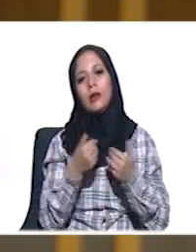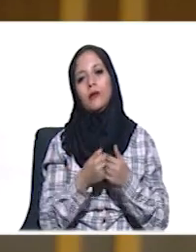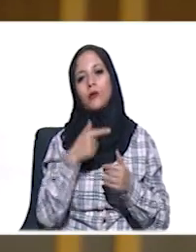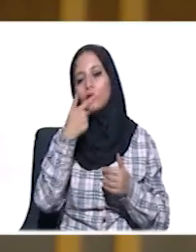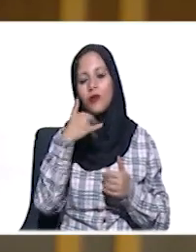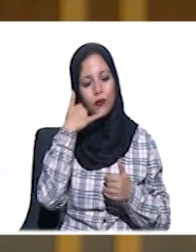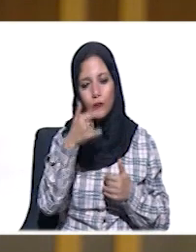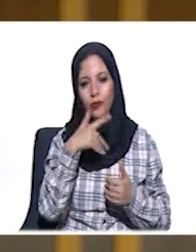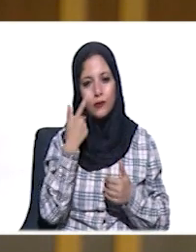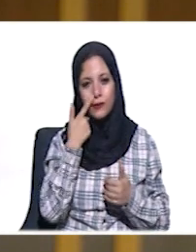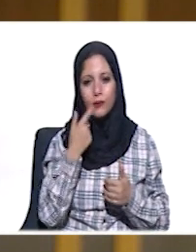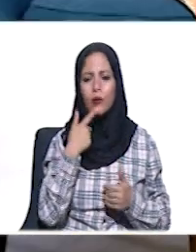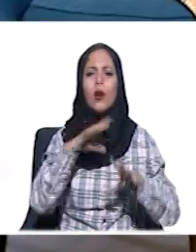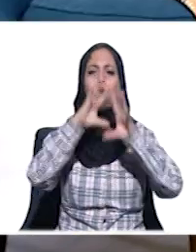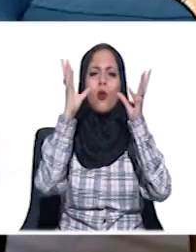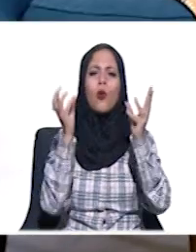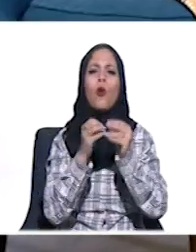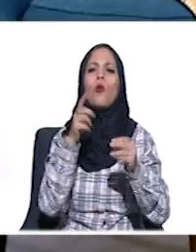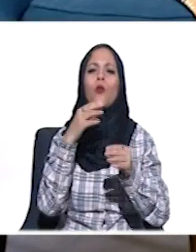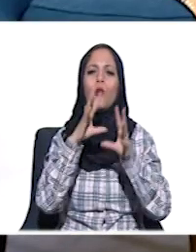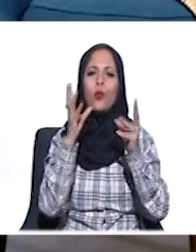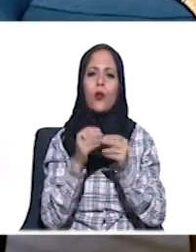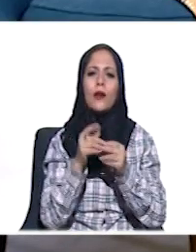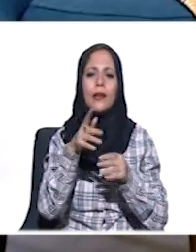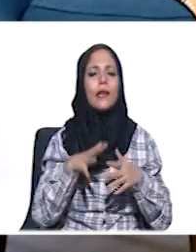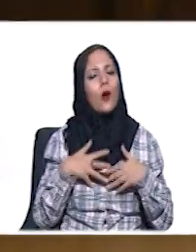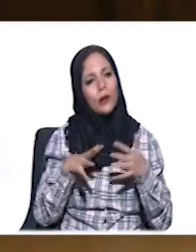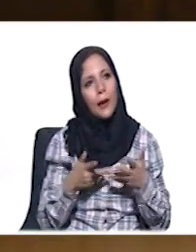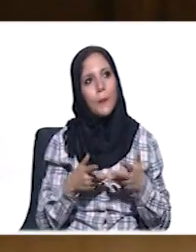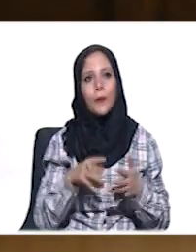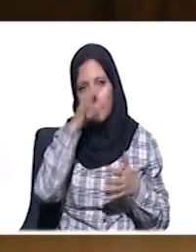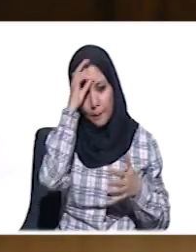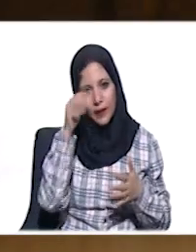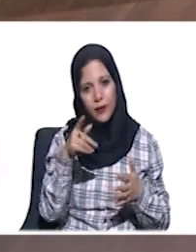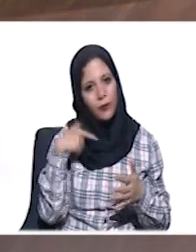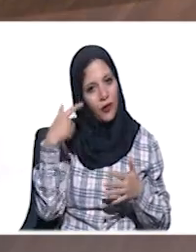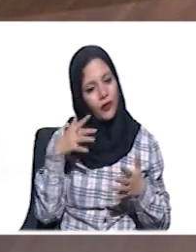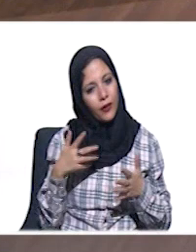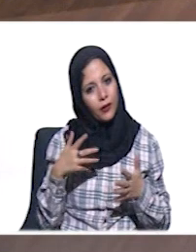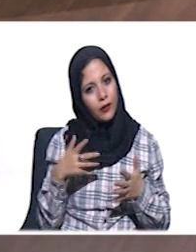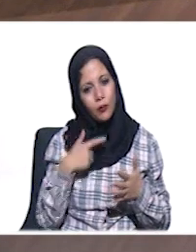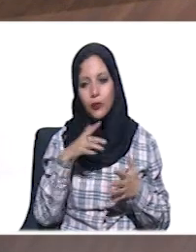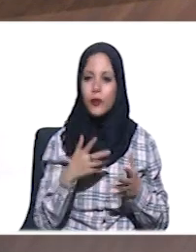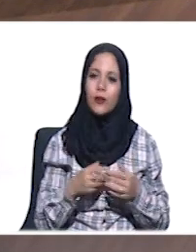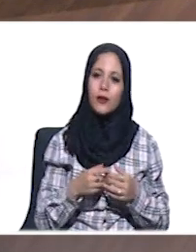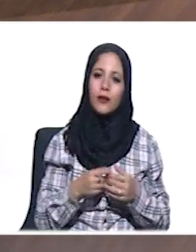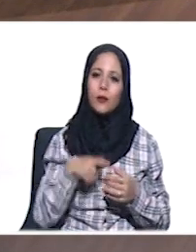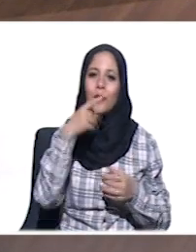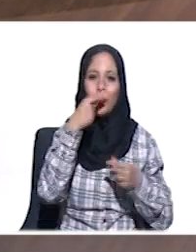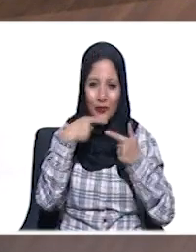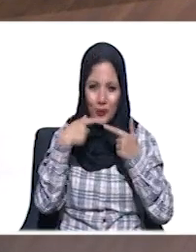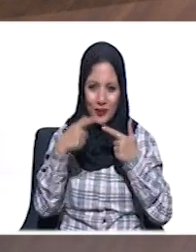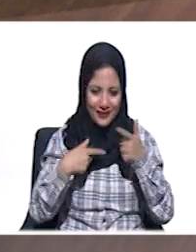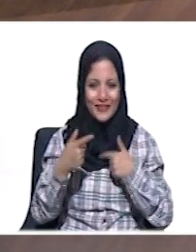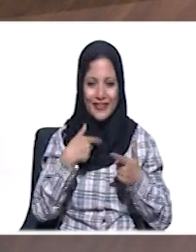تقولي لها إيه؟ نتكلم على كل حاجة. هي بتقول لي طباع مصطفى ساعات إيه؟ 7 ساعات في اليوم؟ بتكلموا في